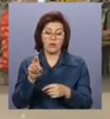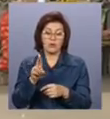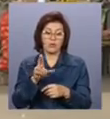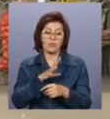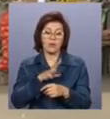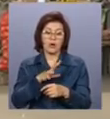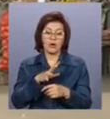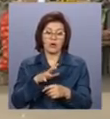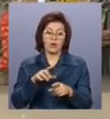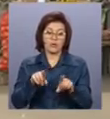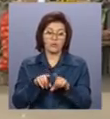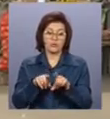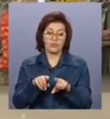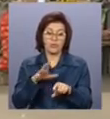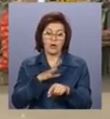жалдамалы адамдарын